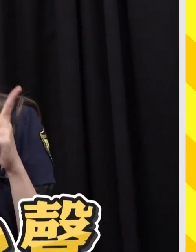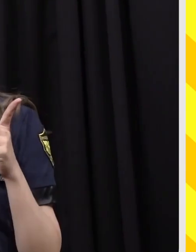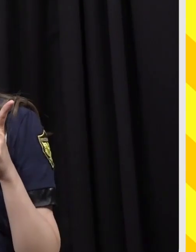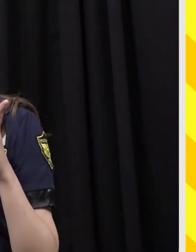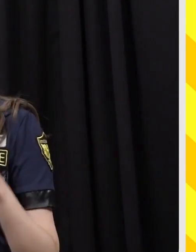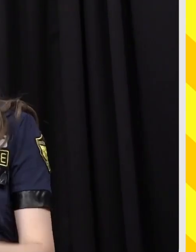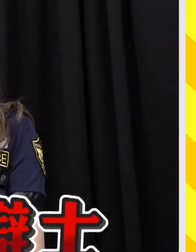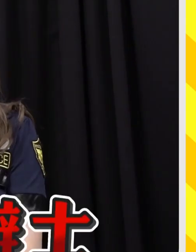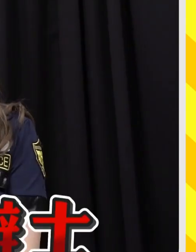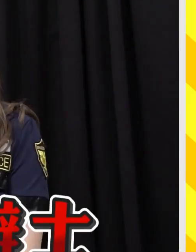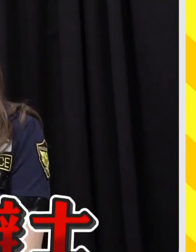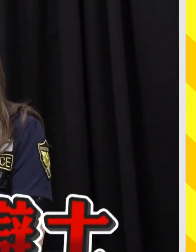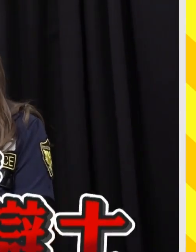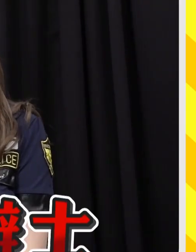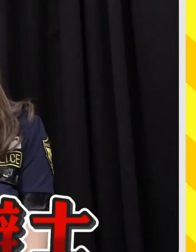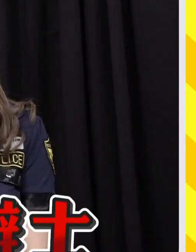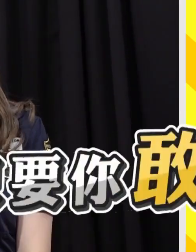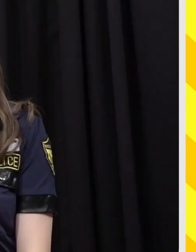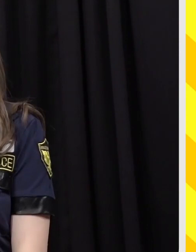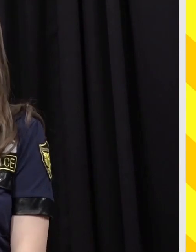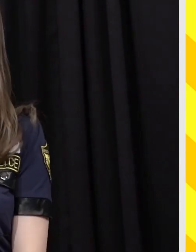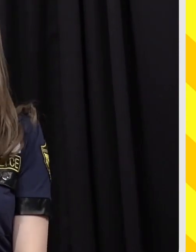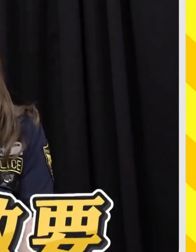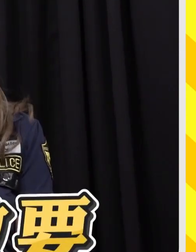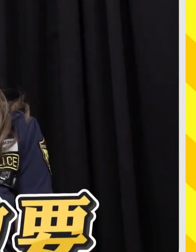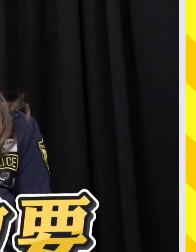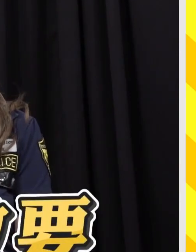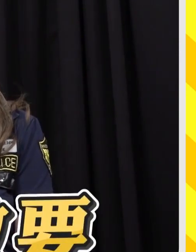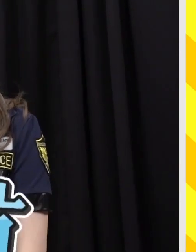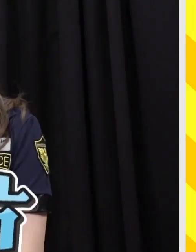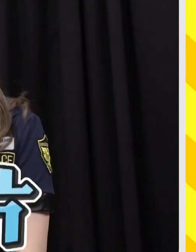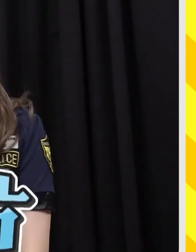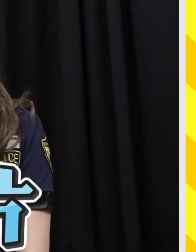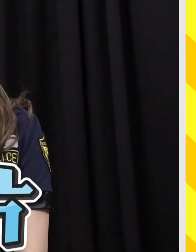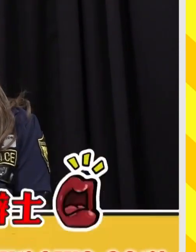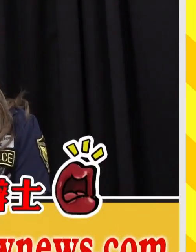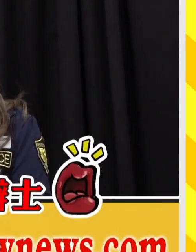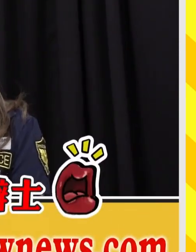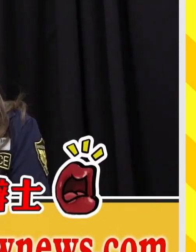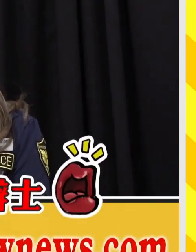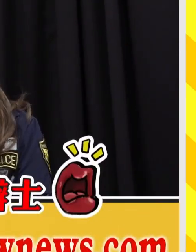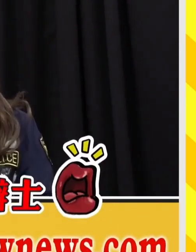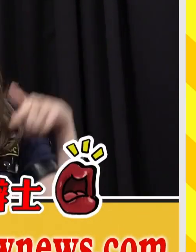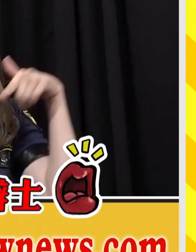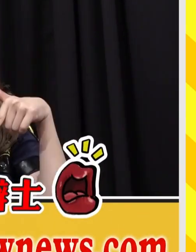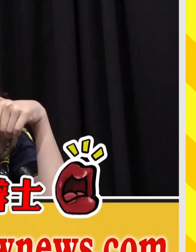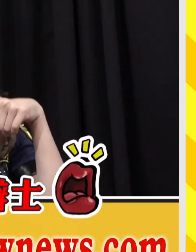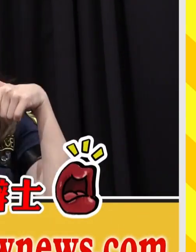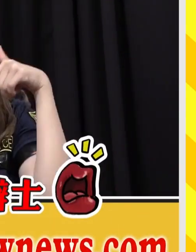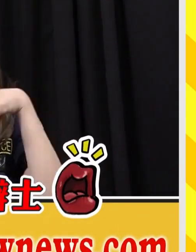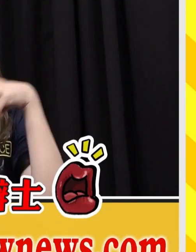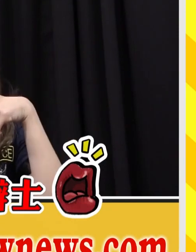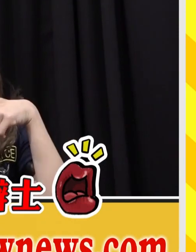的心声。 闹变风下，强力征求学生辨识，只要你敢说，我们就敢要。 赶紧拍摄影片，然后发送到我们以下的信